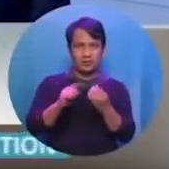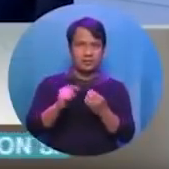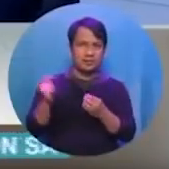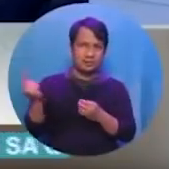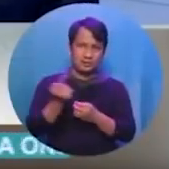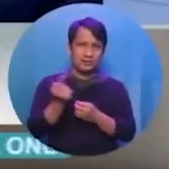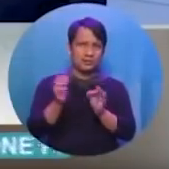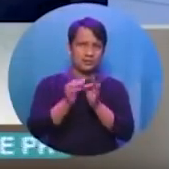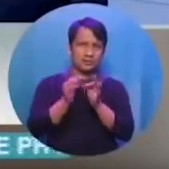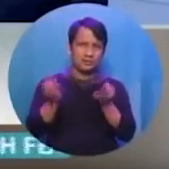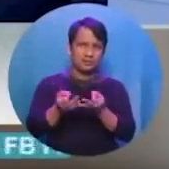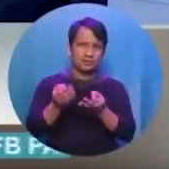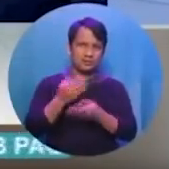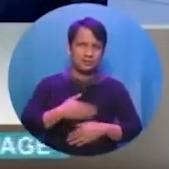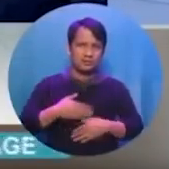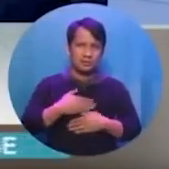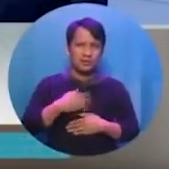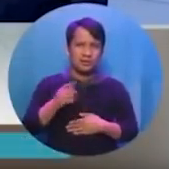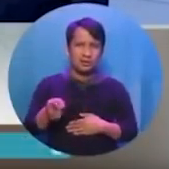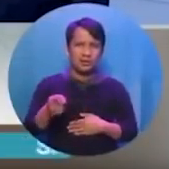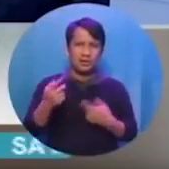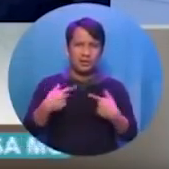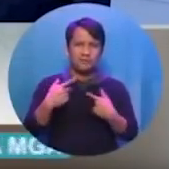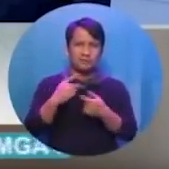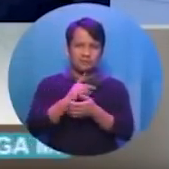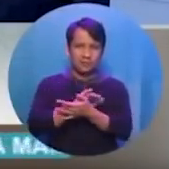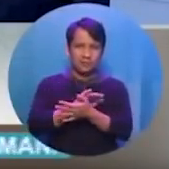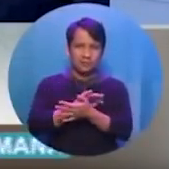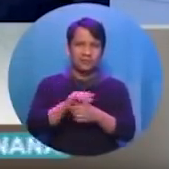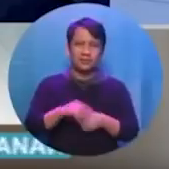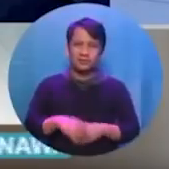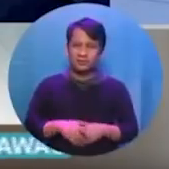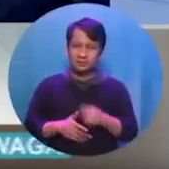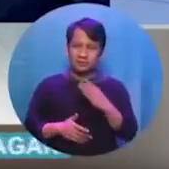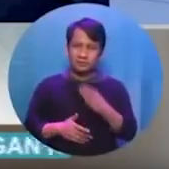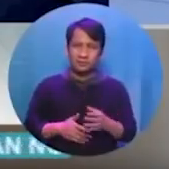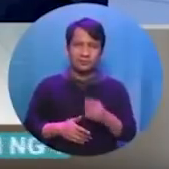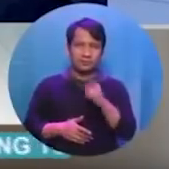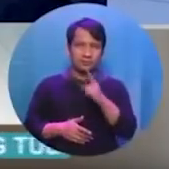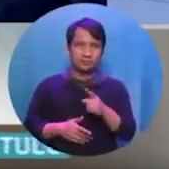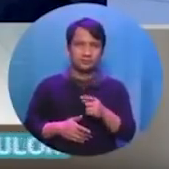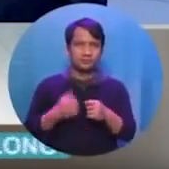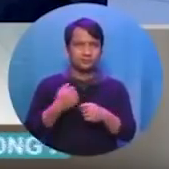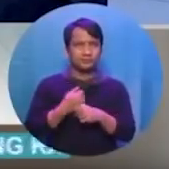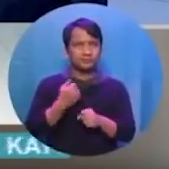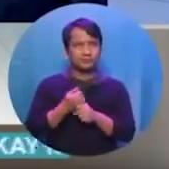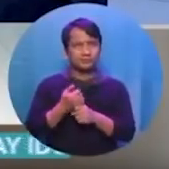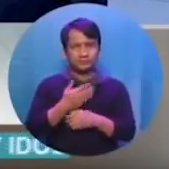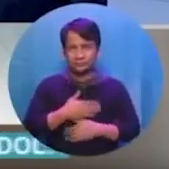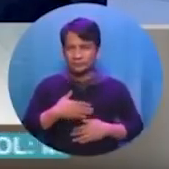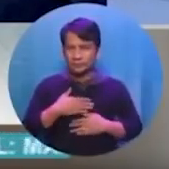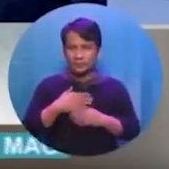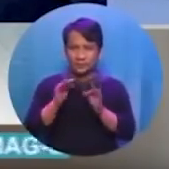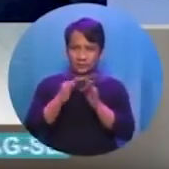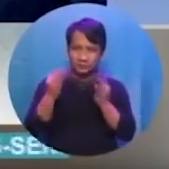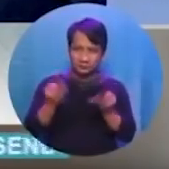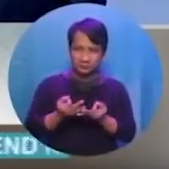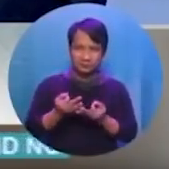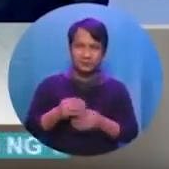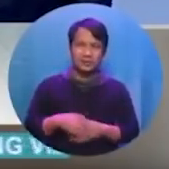Kami-kami lang po. Masaya kahit na may pandemic po. We make sure na masaya po kami, family,